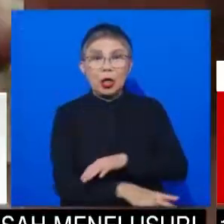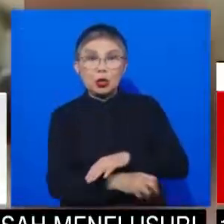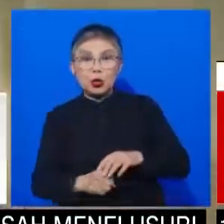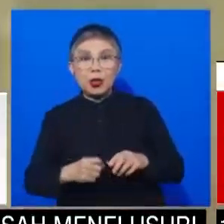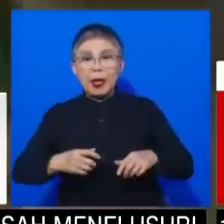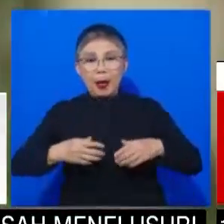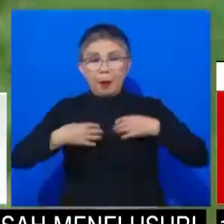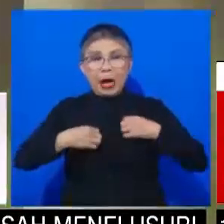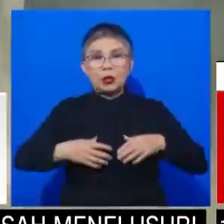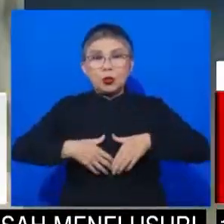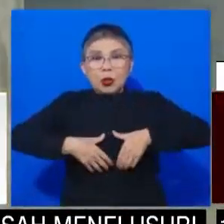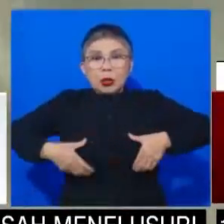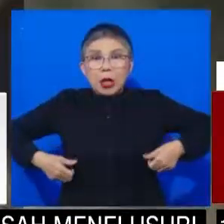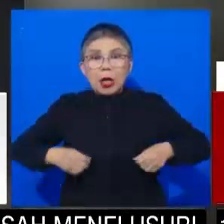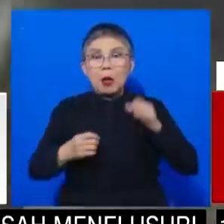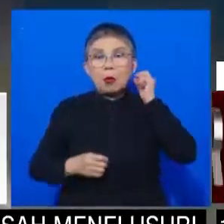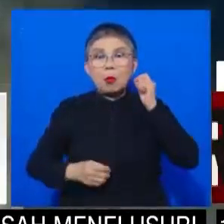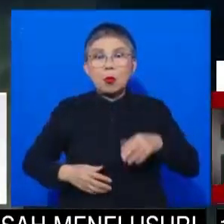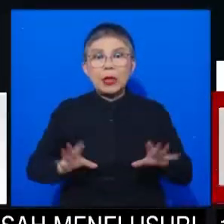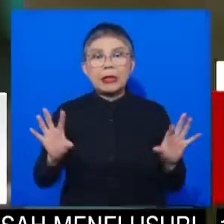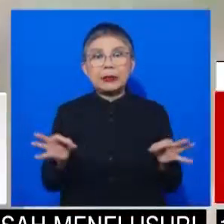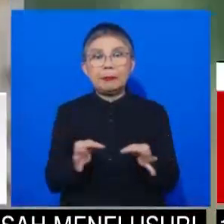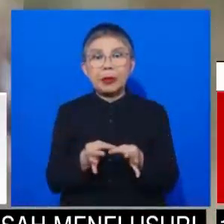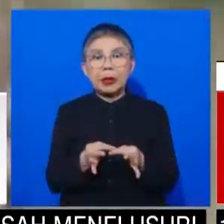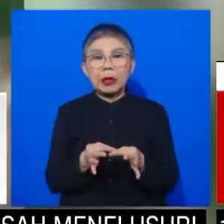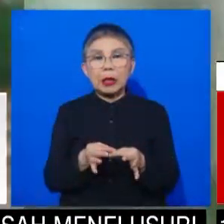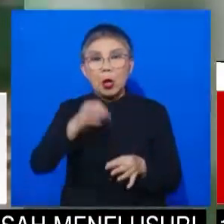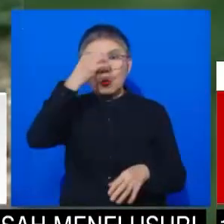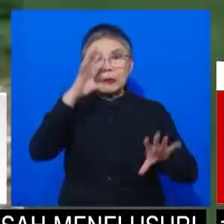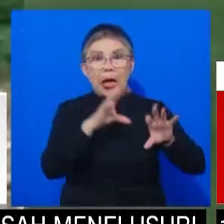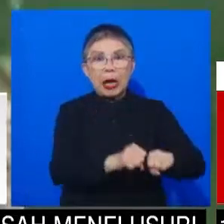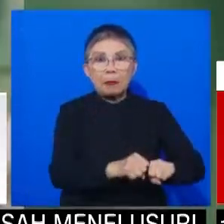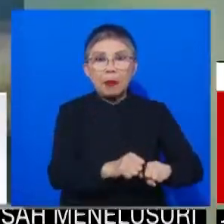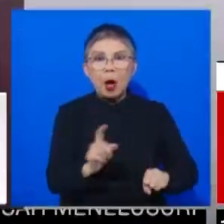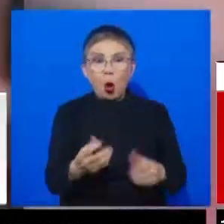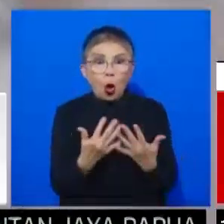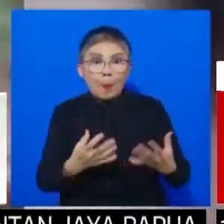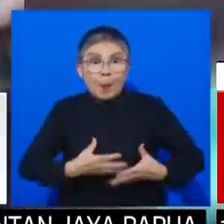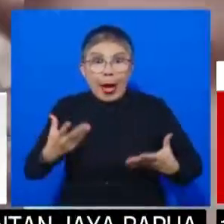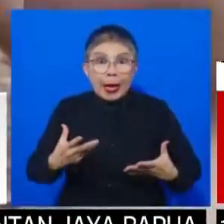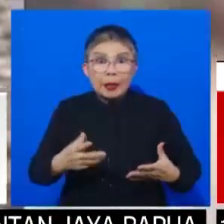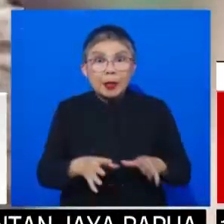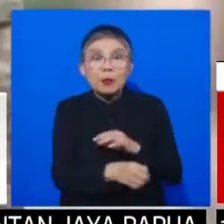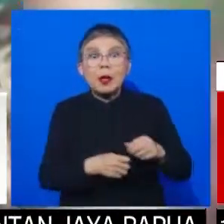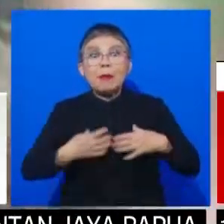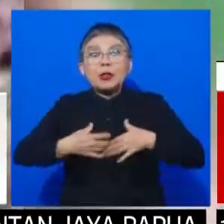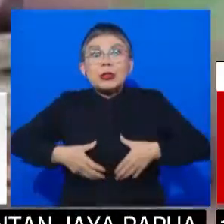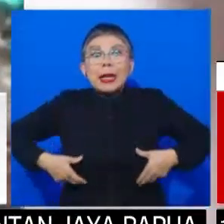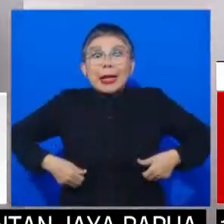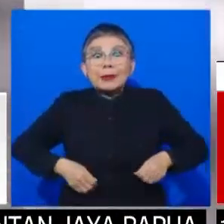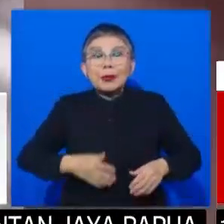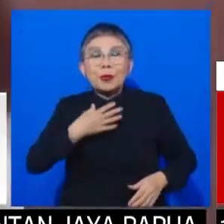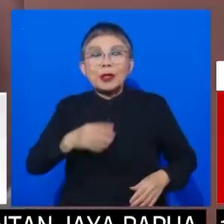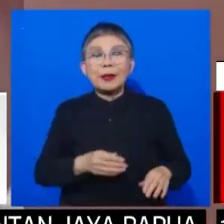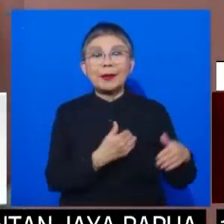Seorang pria asal Dusun Sumber Kelopo, Jember, Jawa Timur, minggu pagi diamankan polisi dari amukan warga setelah ketahuan mencuri pakaian dalam wanita